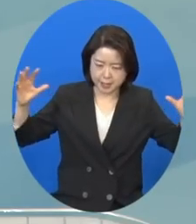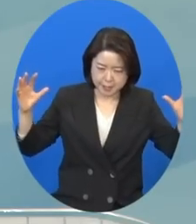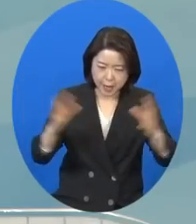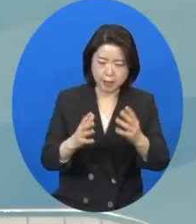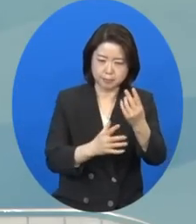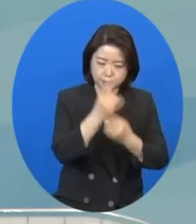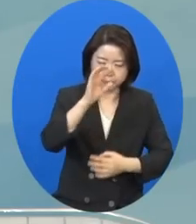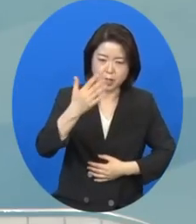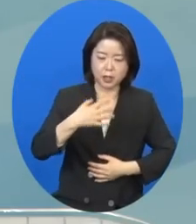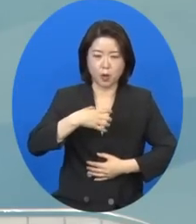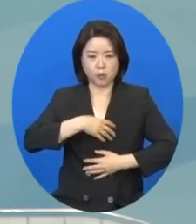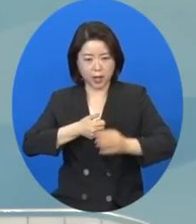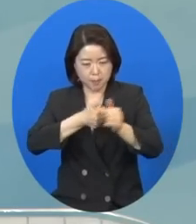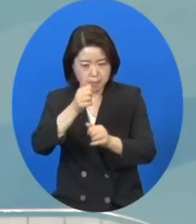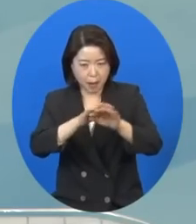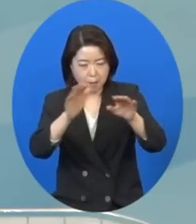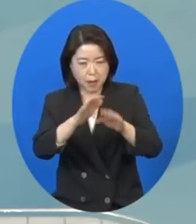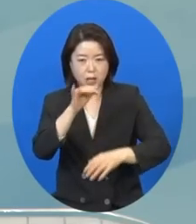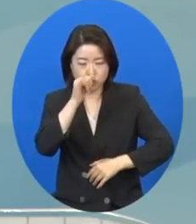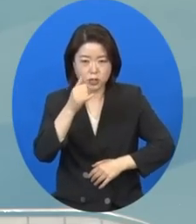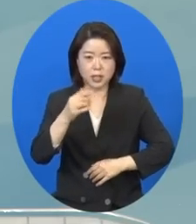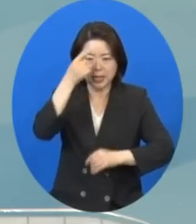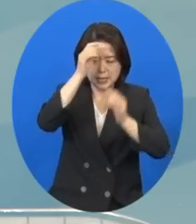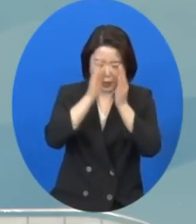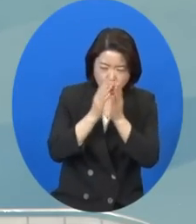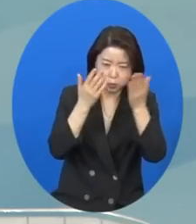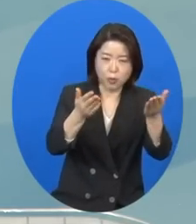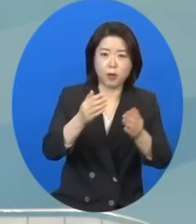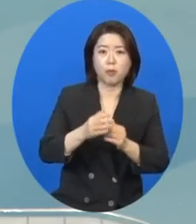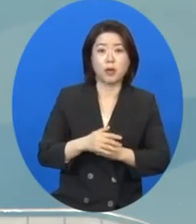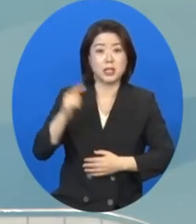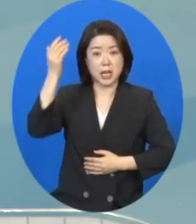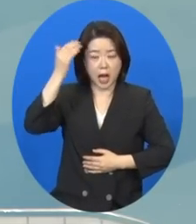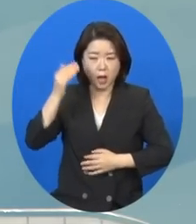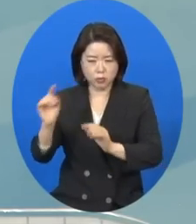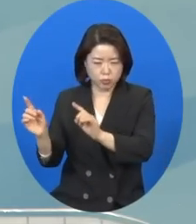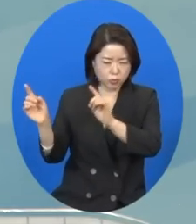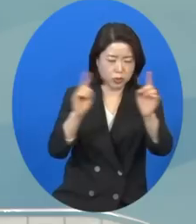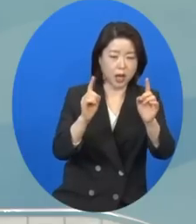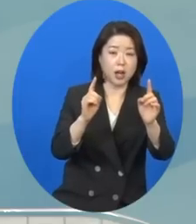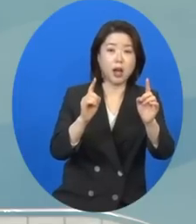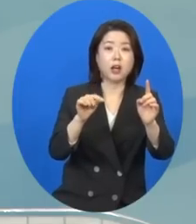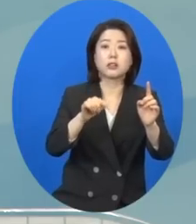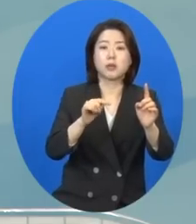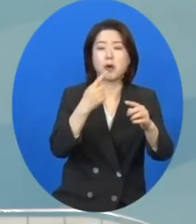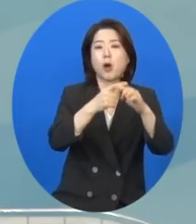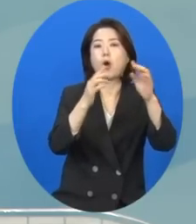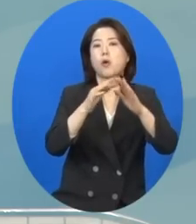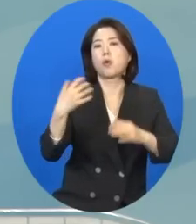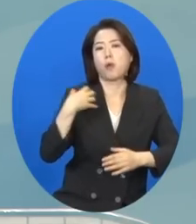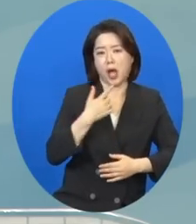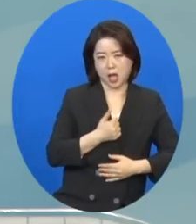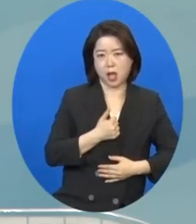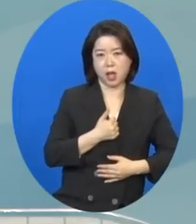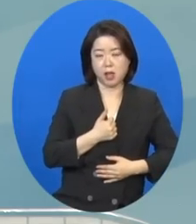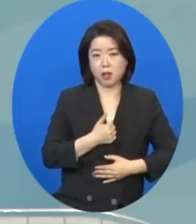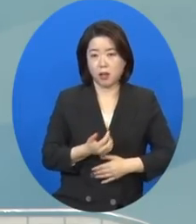있도록 위기를 극복할 수 있도록 기도하며이 정말 대한민국을 살리는 것이 또한 교회인데요 한편으로